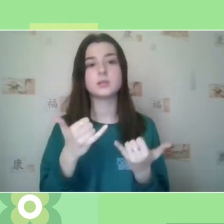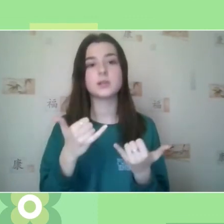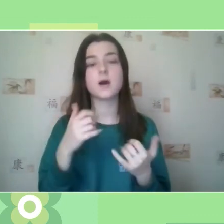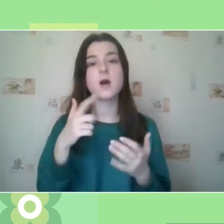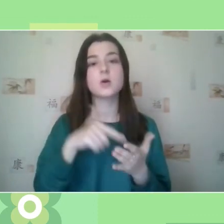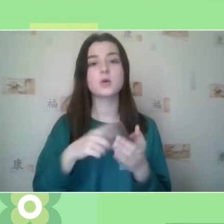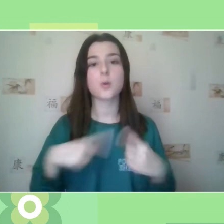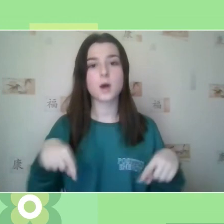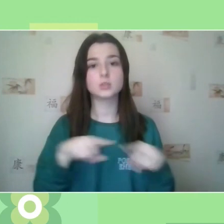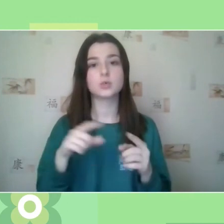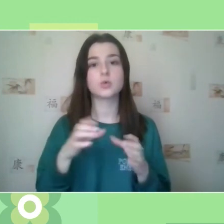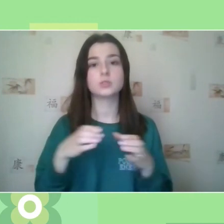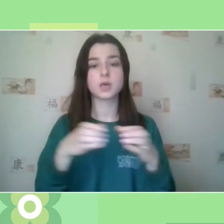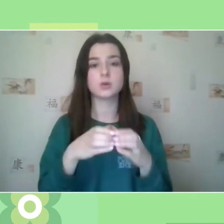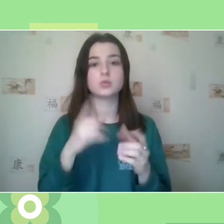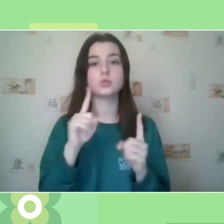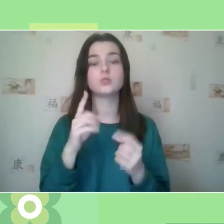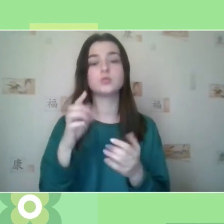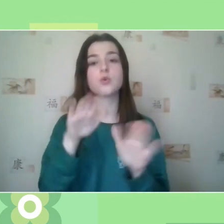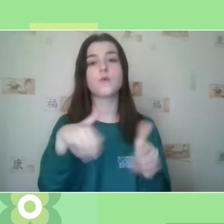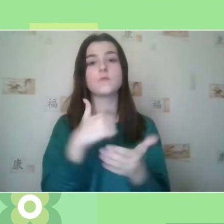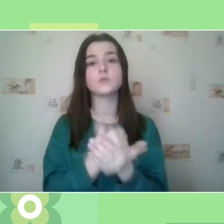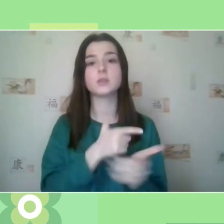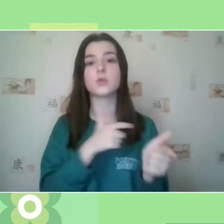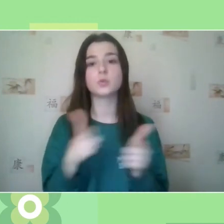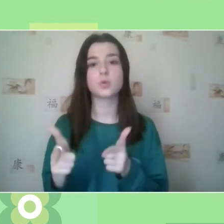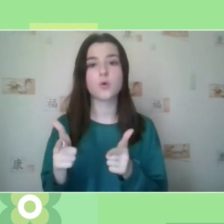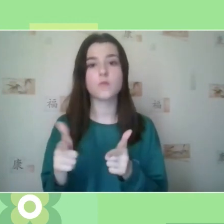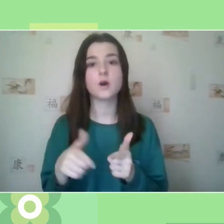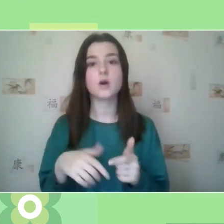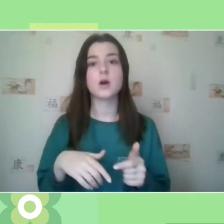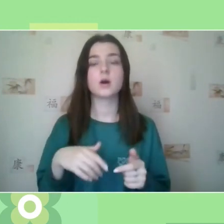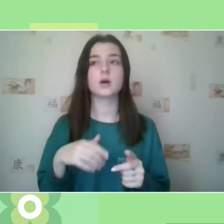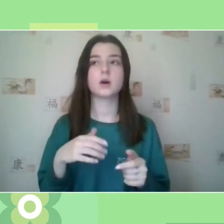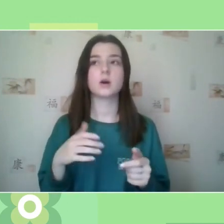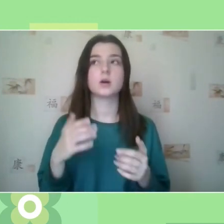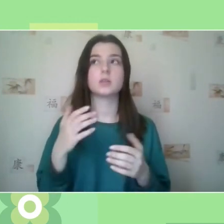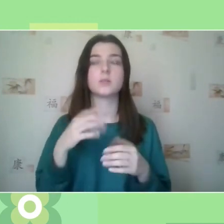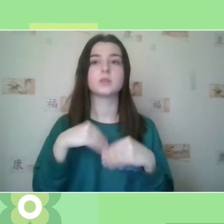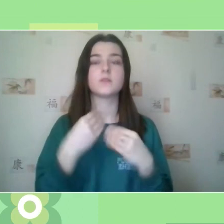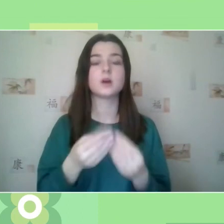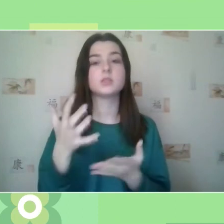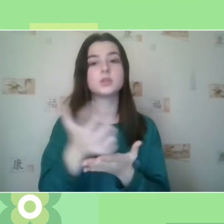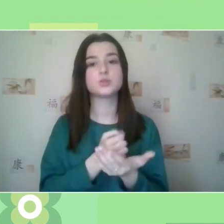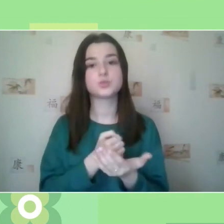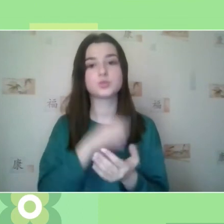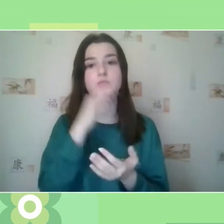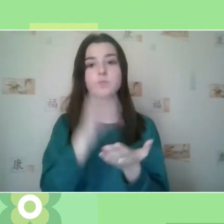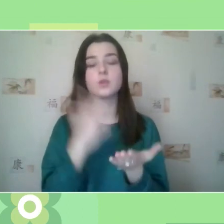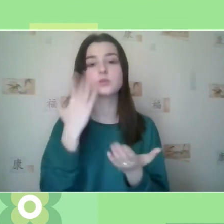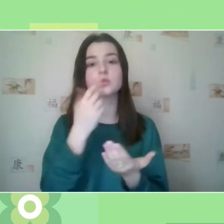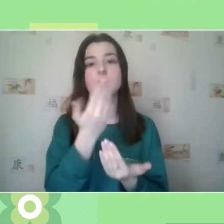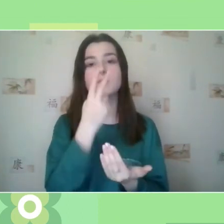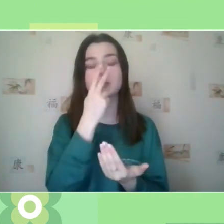сектору, тому що влада готова делегувати частину повноважень, ресурсів і відповідальності, коли вона бачить,